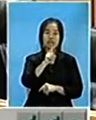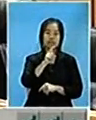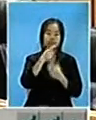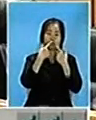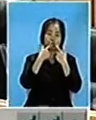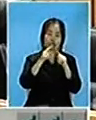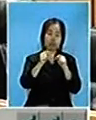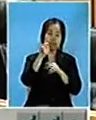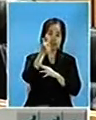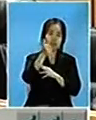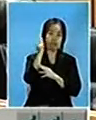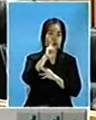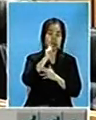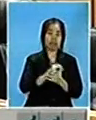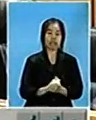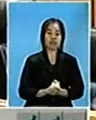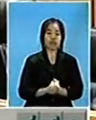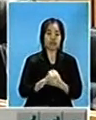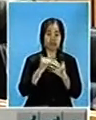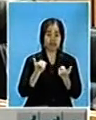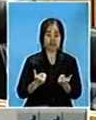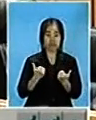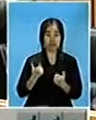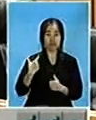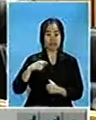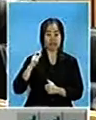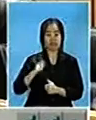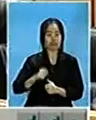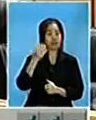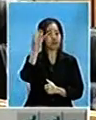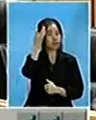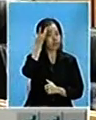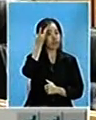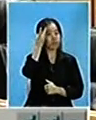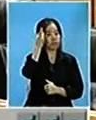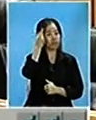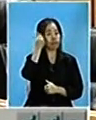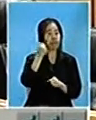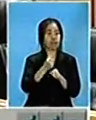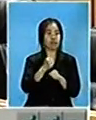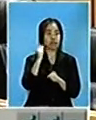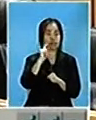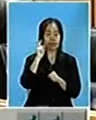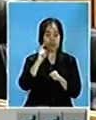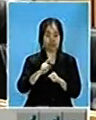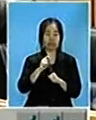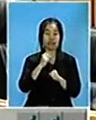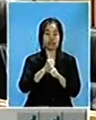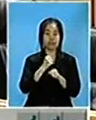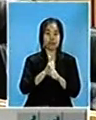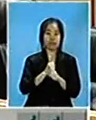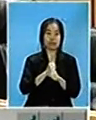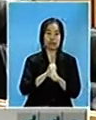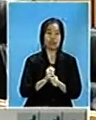ครับตรงนี้ศาลรัฐธรรมนูญจะต้องคิดแล้วครับเป็นโจทย์วิจัยครับที่ท่านจะต้องตอบอย่างนี้เป็น